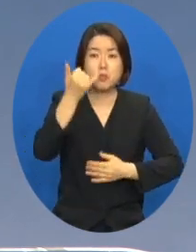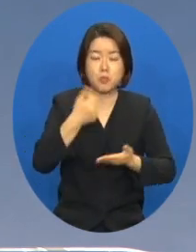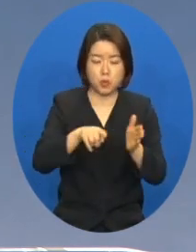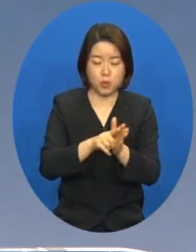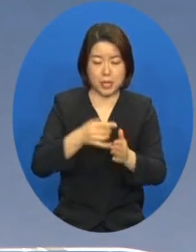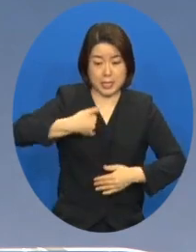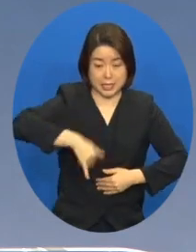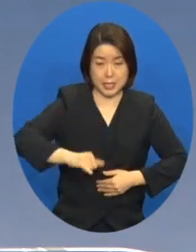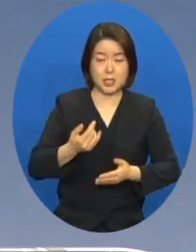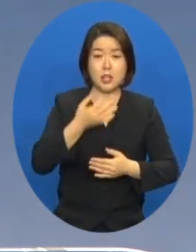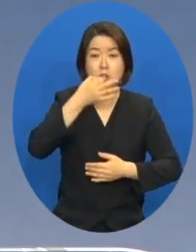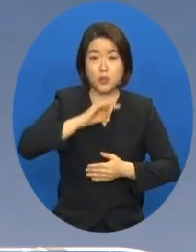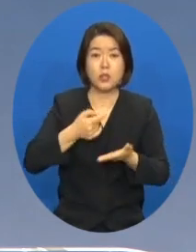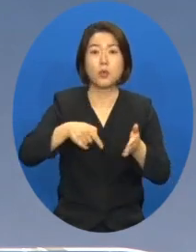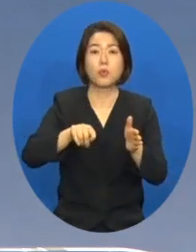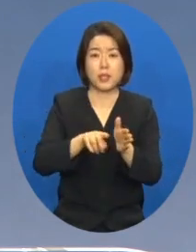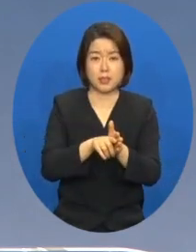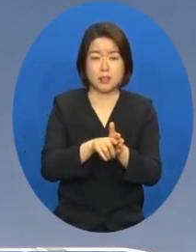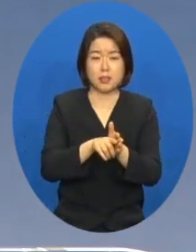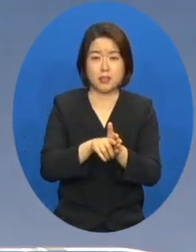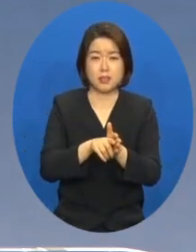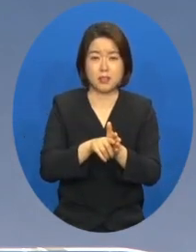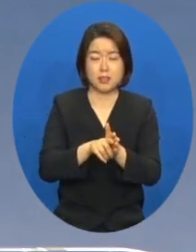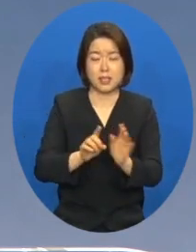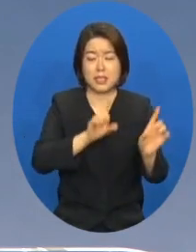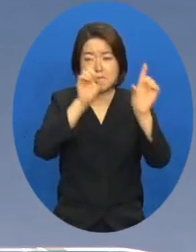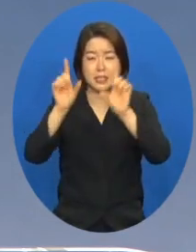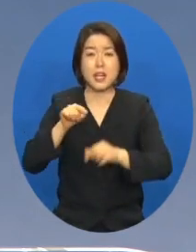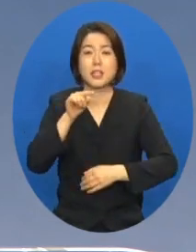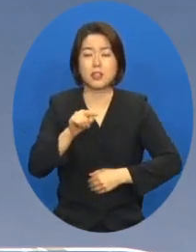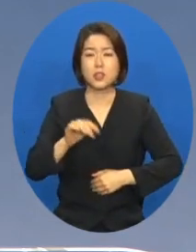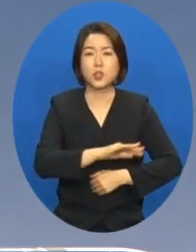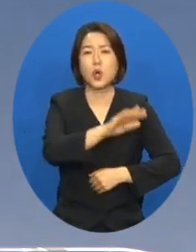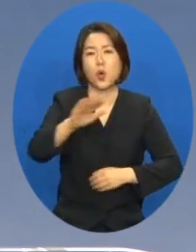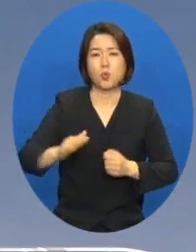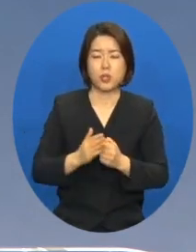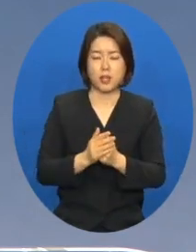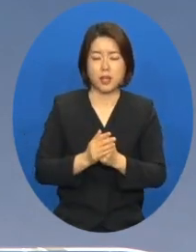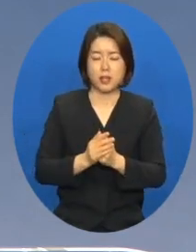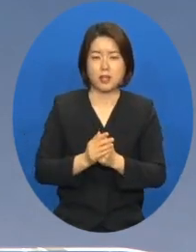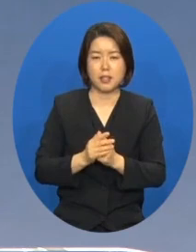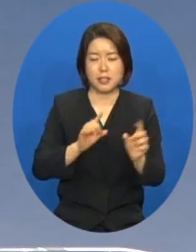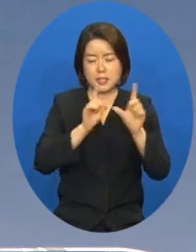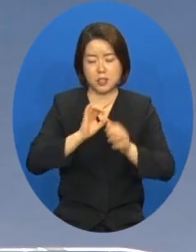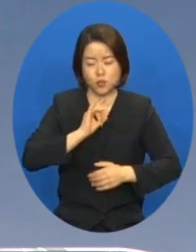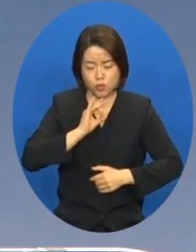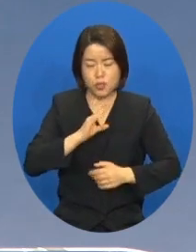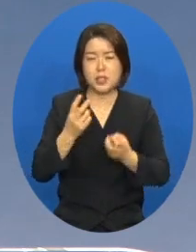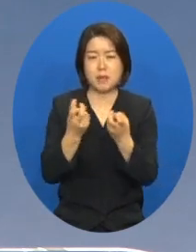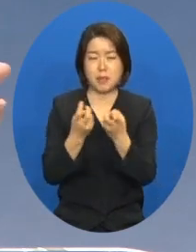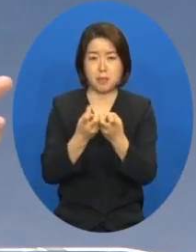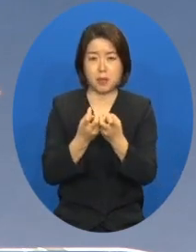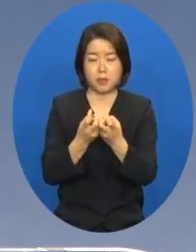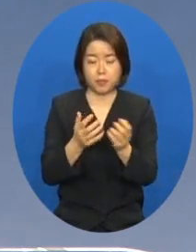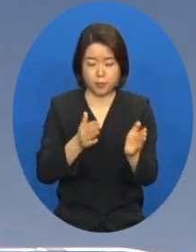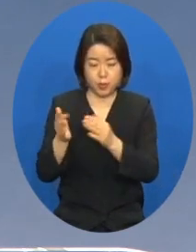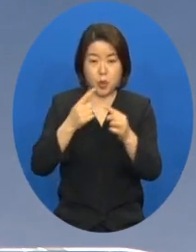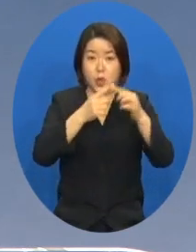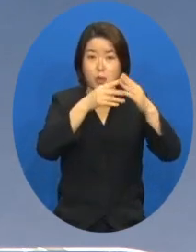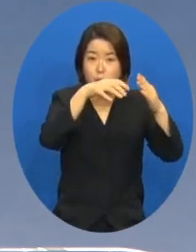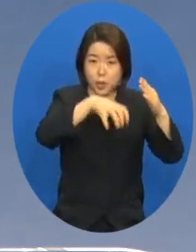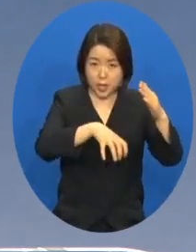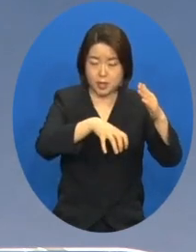자녀를 유익을 위해서 사는 것이 우리가 사는 유일한 방법. 교회 안에서 성도들